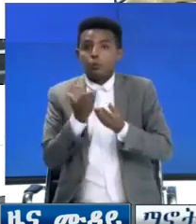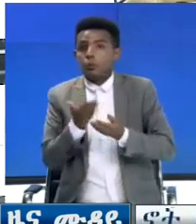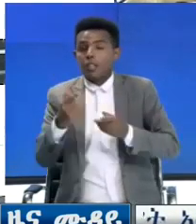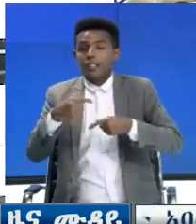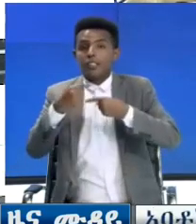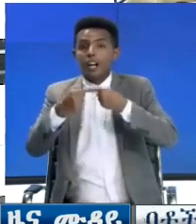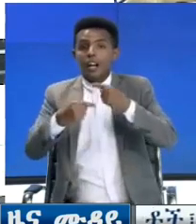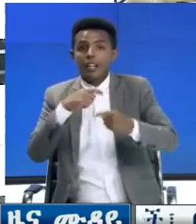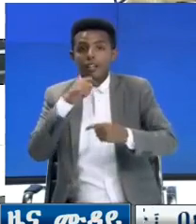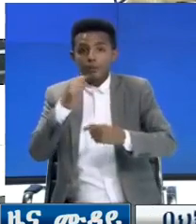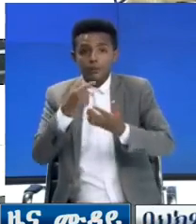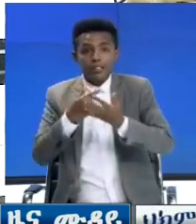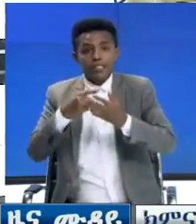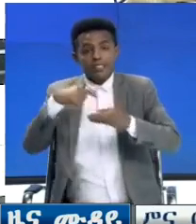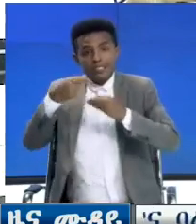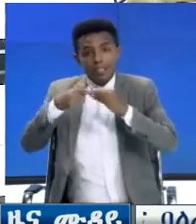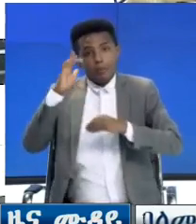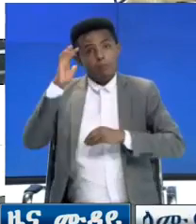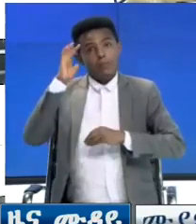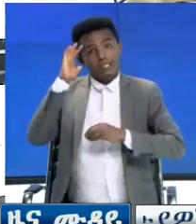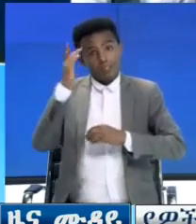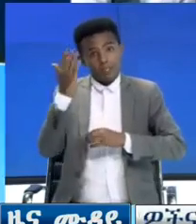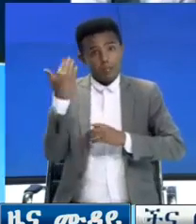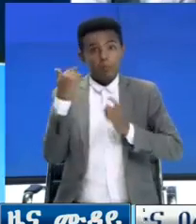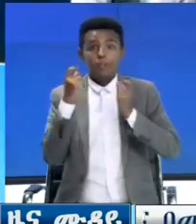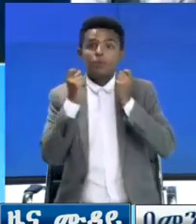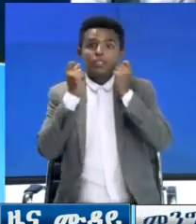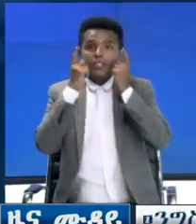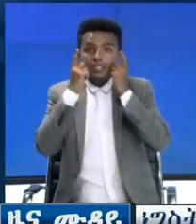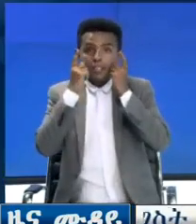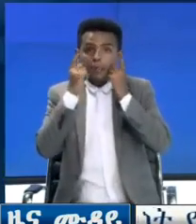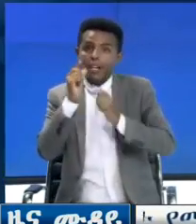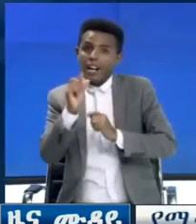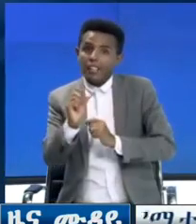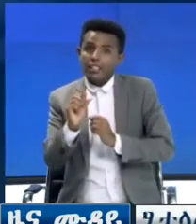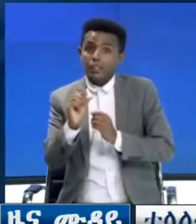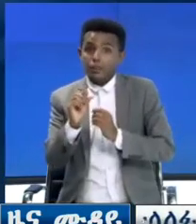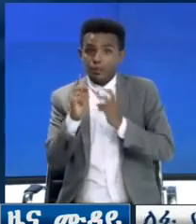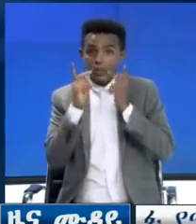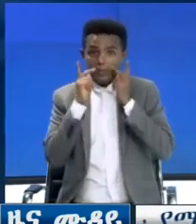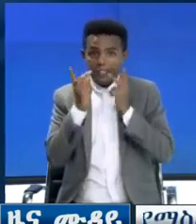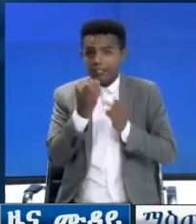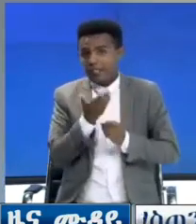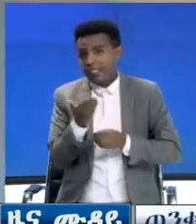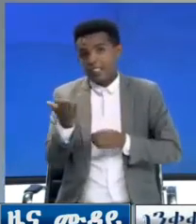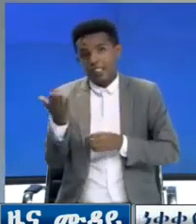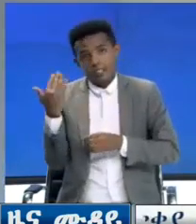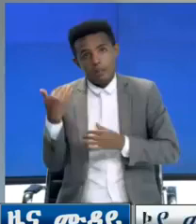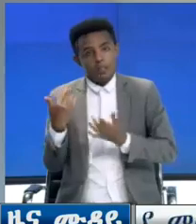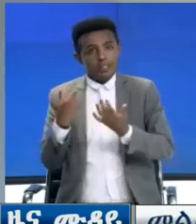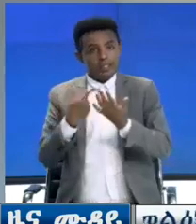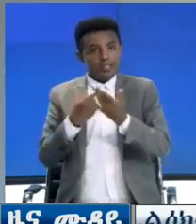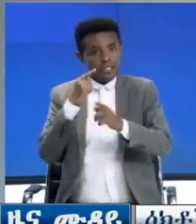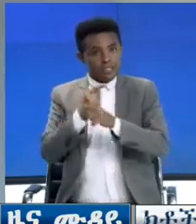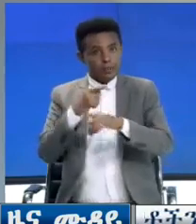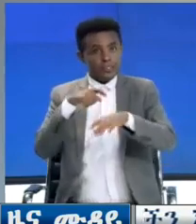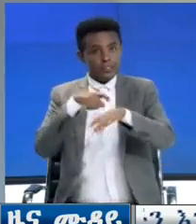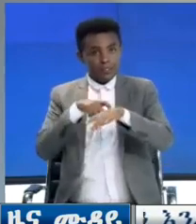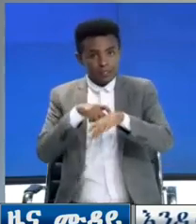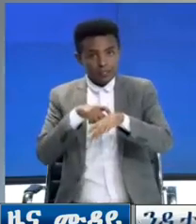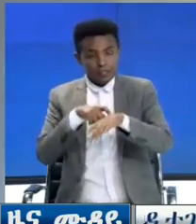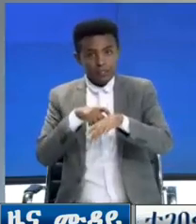ለዚህ ስለበሽታው የነበረ ግንዛቤ አሳንሶ የማሳየት ሁኔታዎች ነበሩ። ልክ በዚህ ወቅት ጃንዋሪ